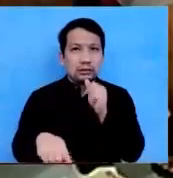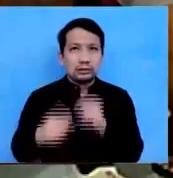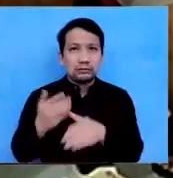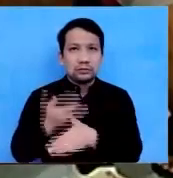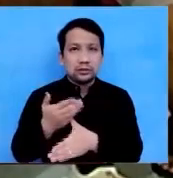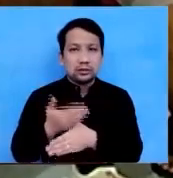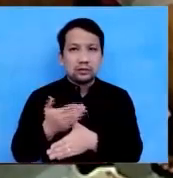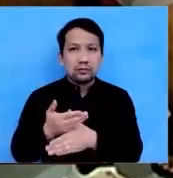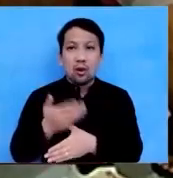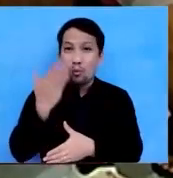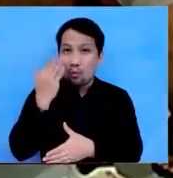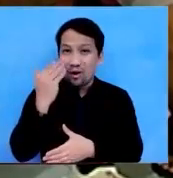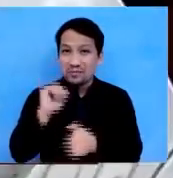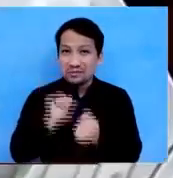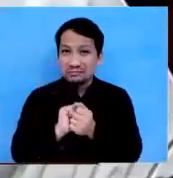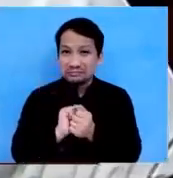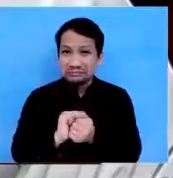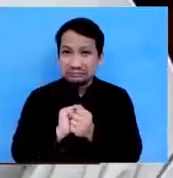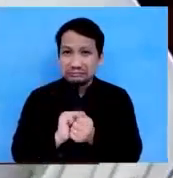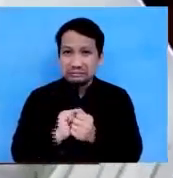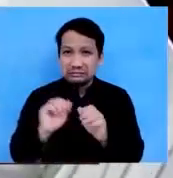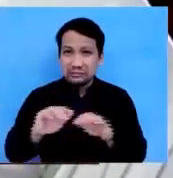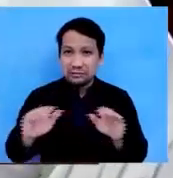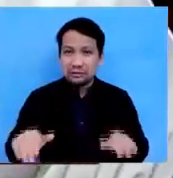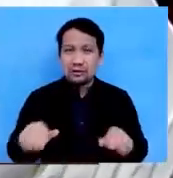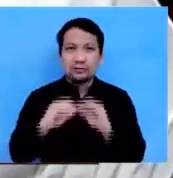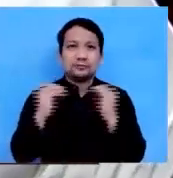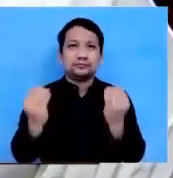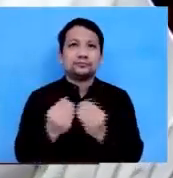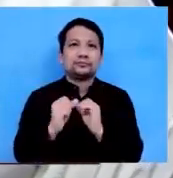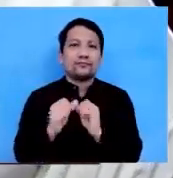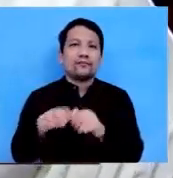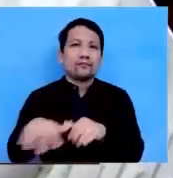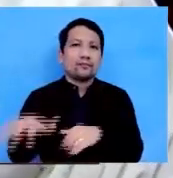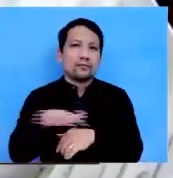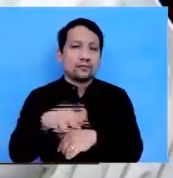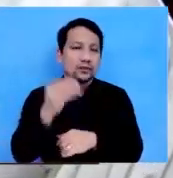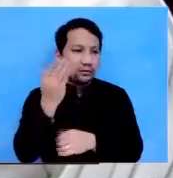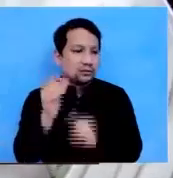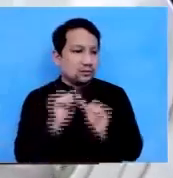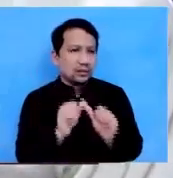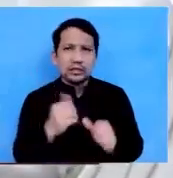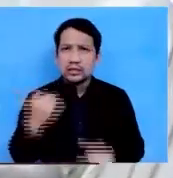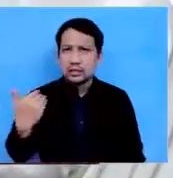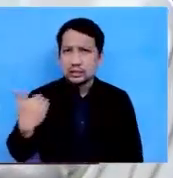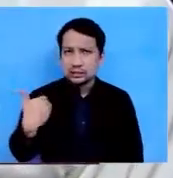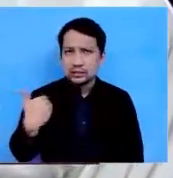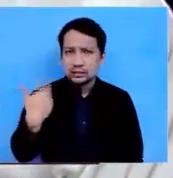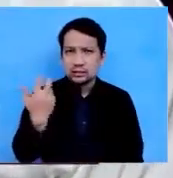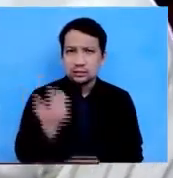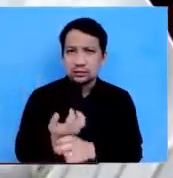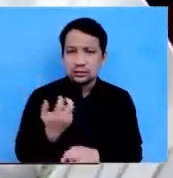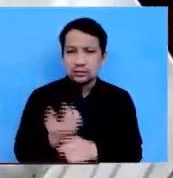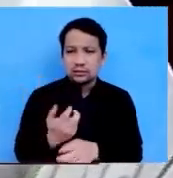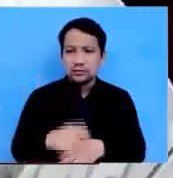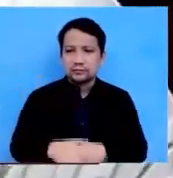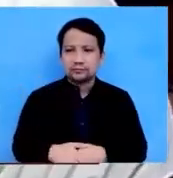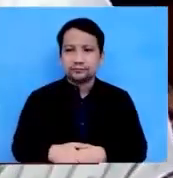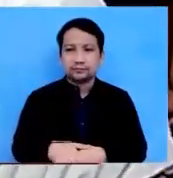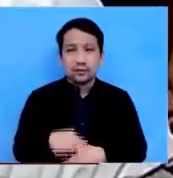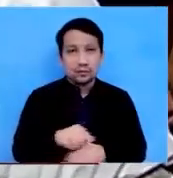kasama siyang mga bata. Mas organized na siya, tapos hindi na siya ganun kahirap with it comes to